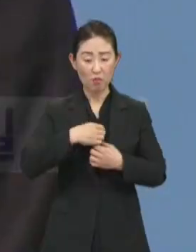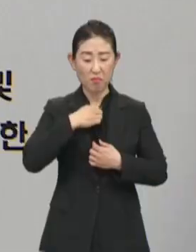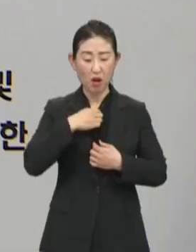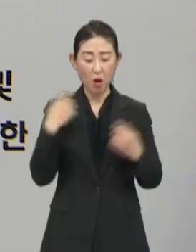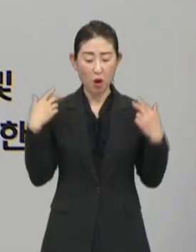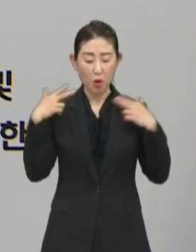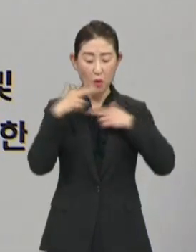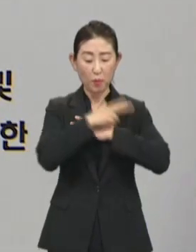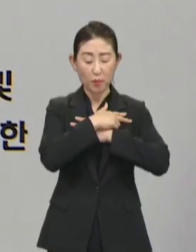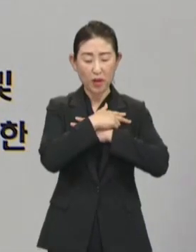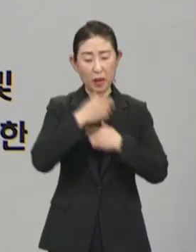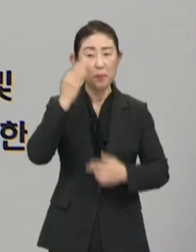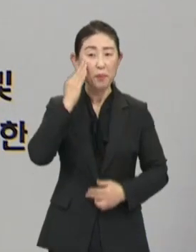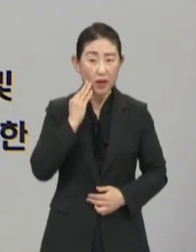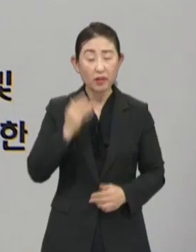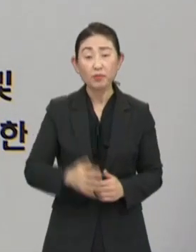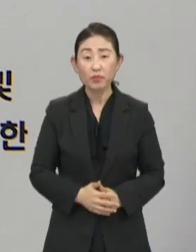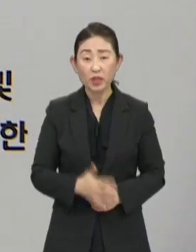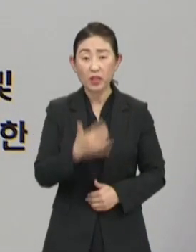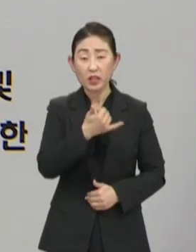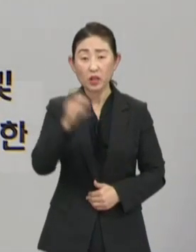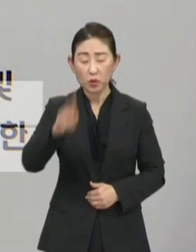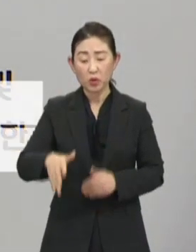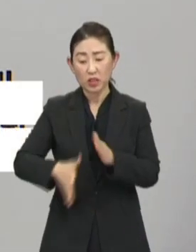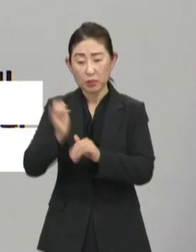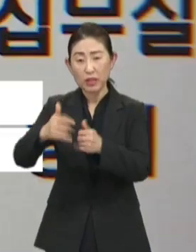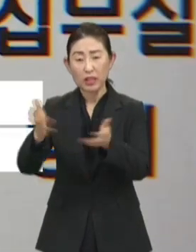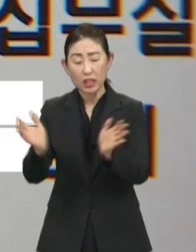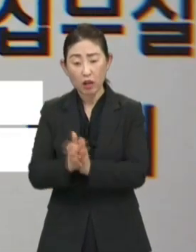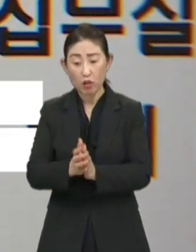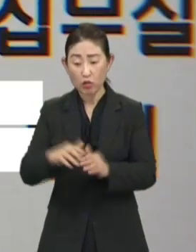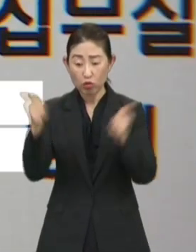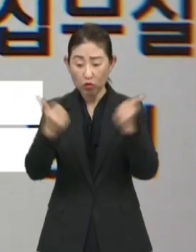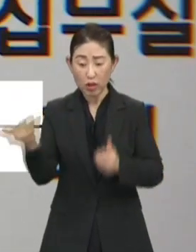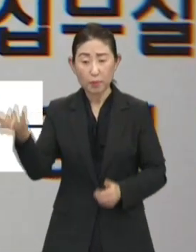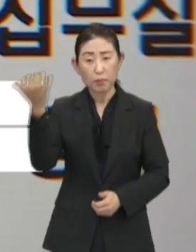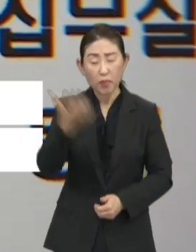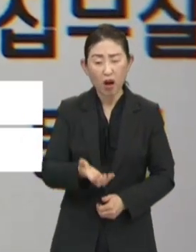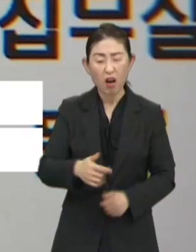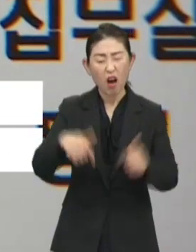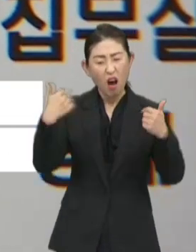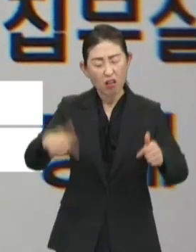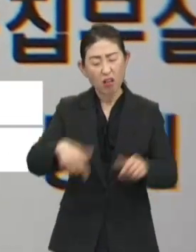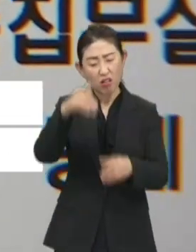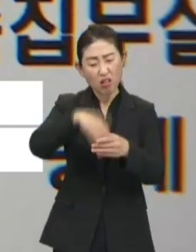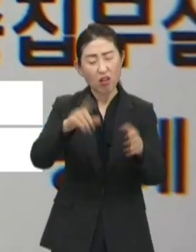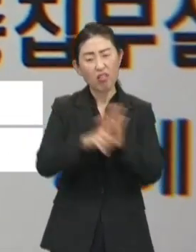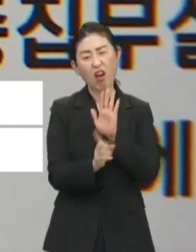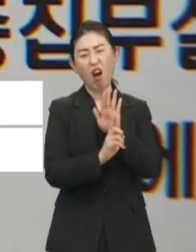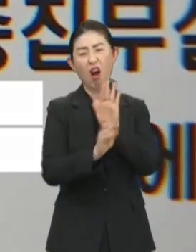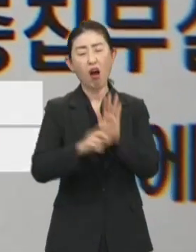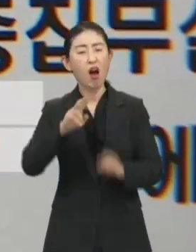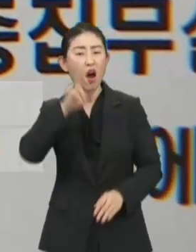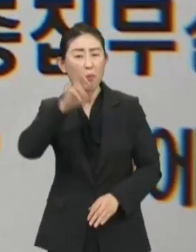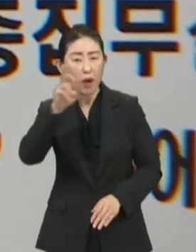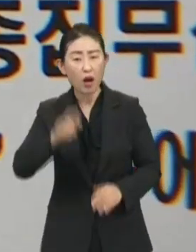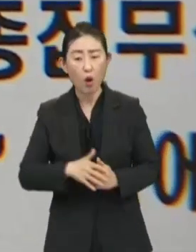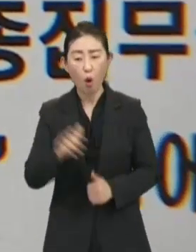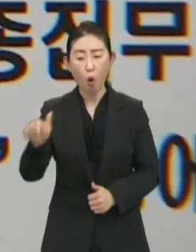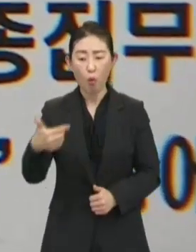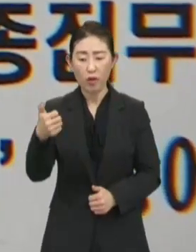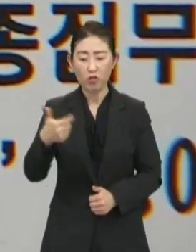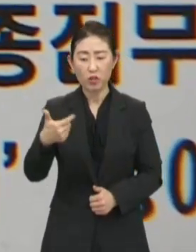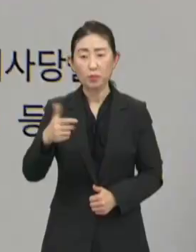끌었습니다. 한편 세종 지역 시민단체들은 국회의 완전 이전은 선거마다 나온 헛공약으로 560만